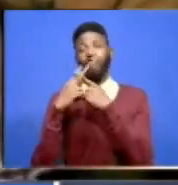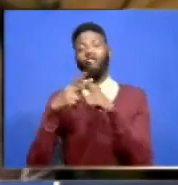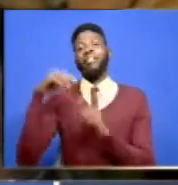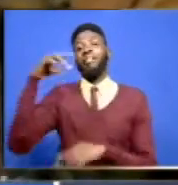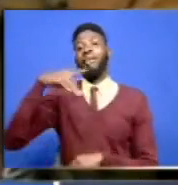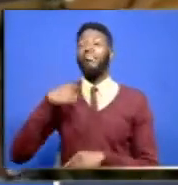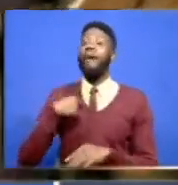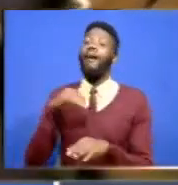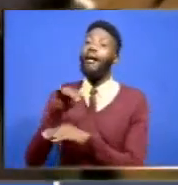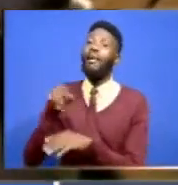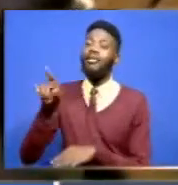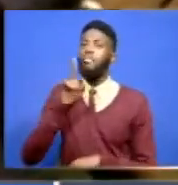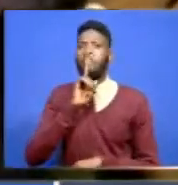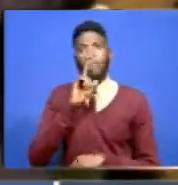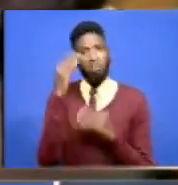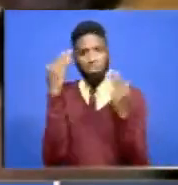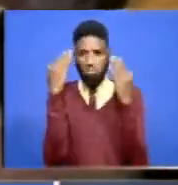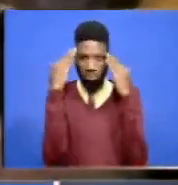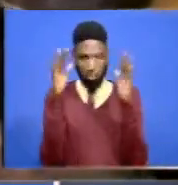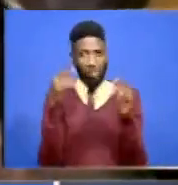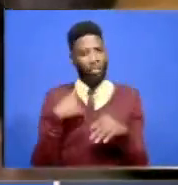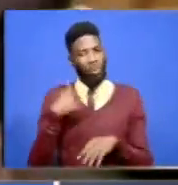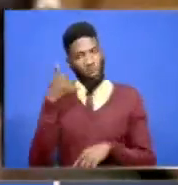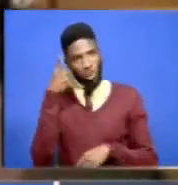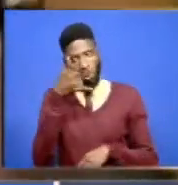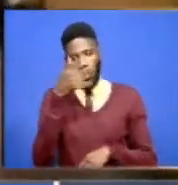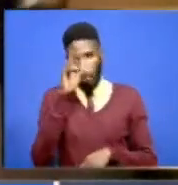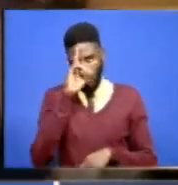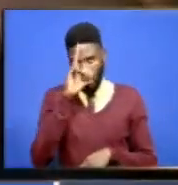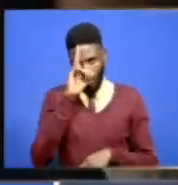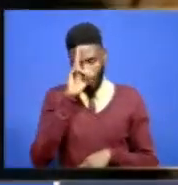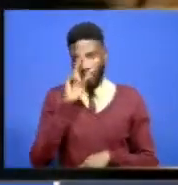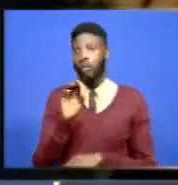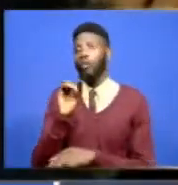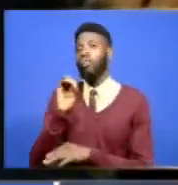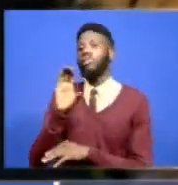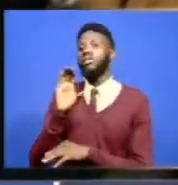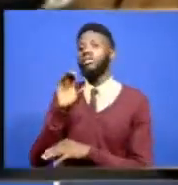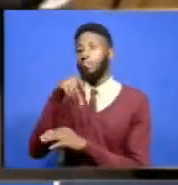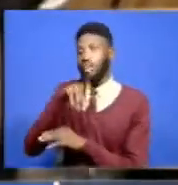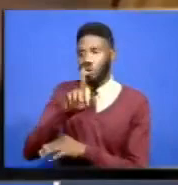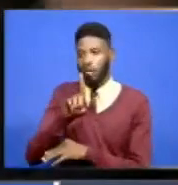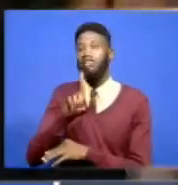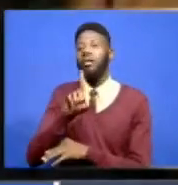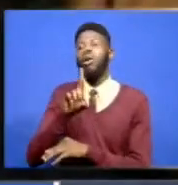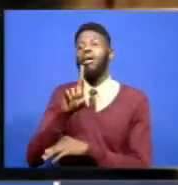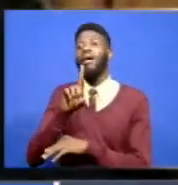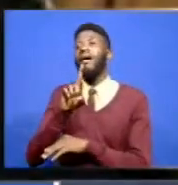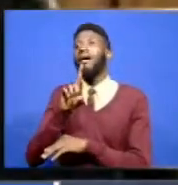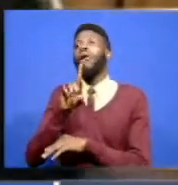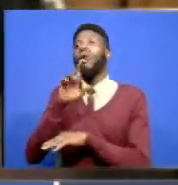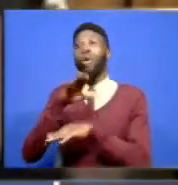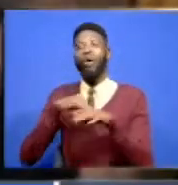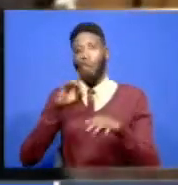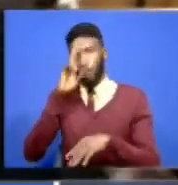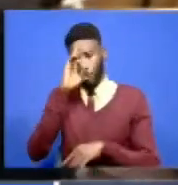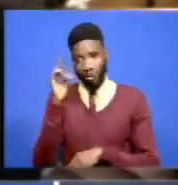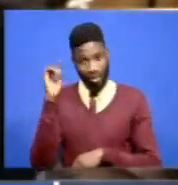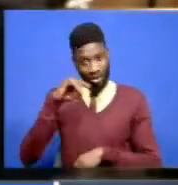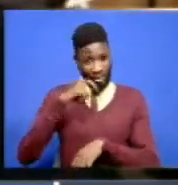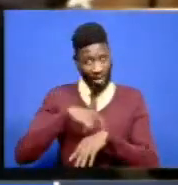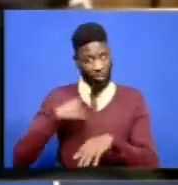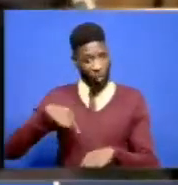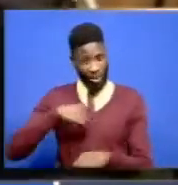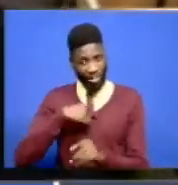mimi nikapigia polisi na OCPD akatuma polisi wakakuja. Bila tumewafuata wote walikuwa